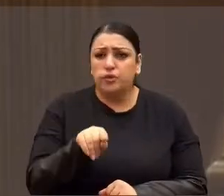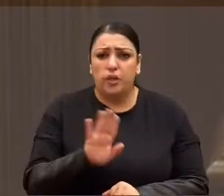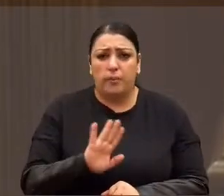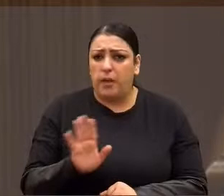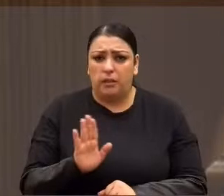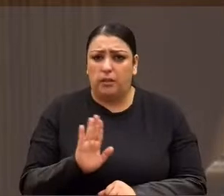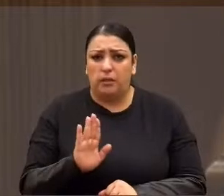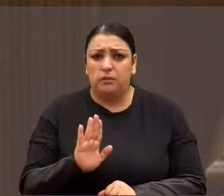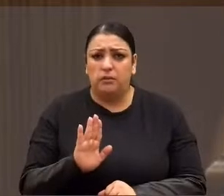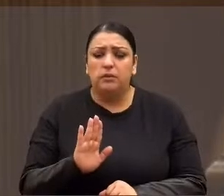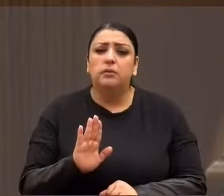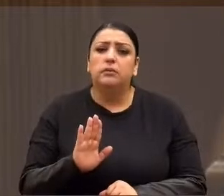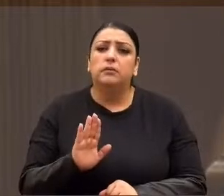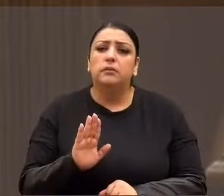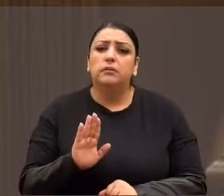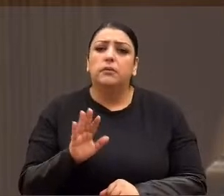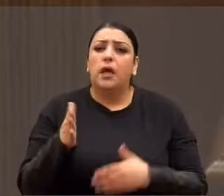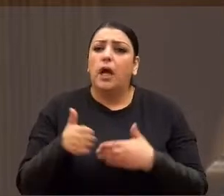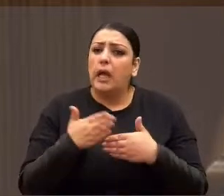քննադատելու,